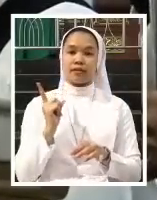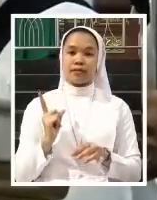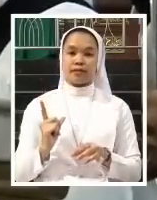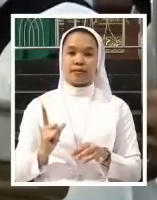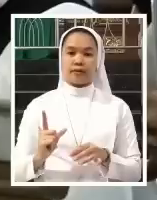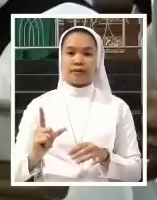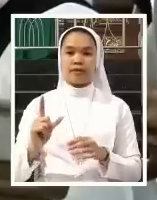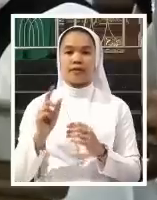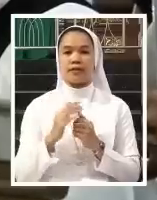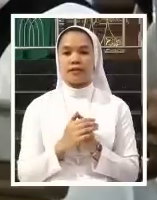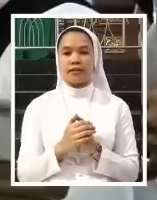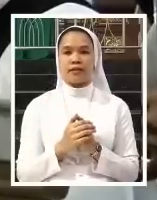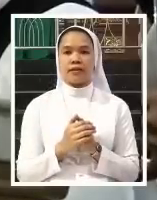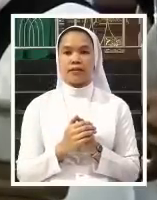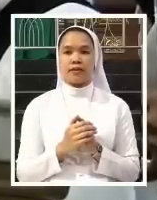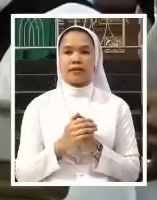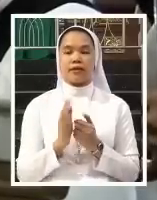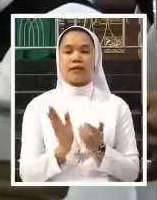kagurangnan.